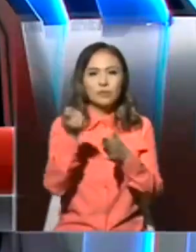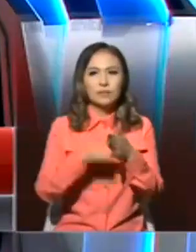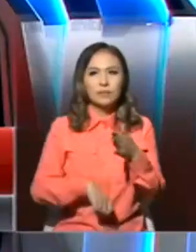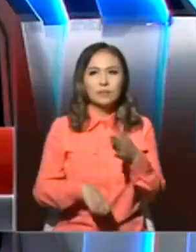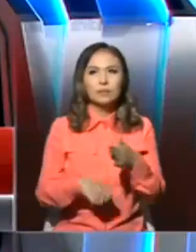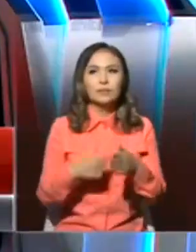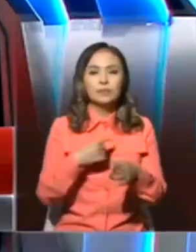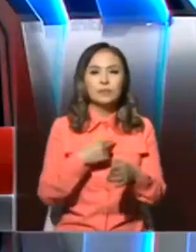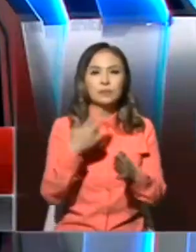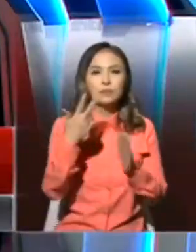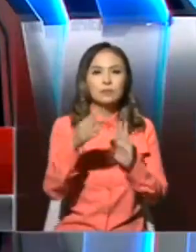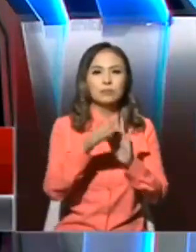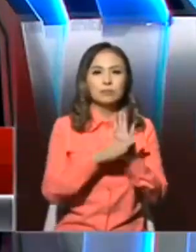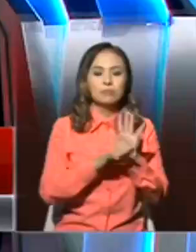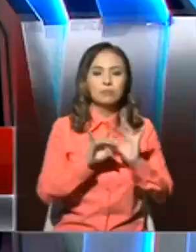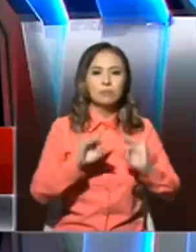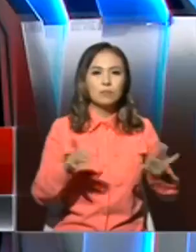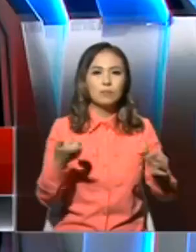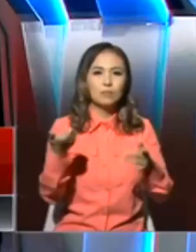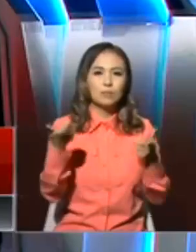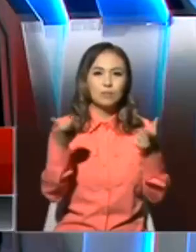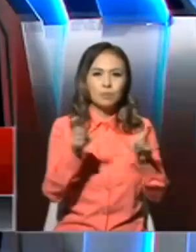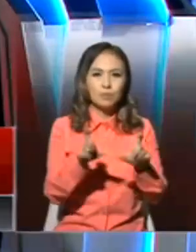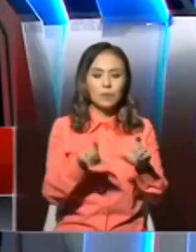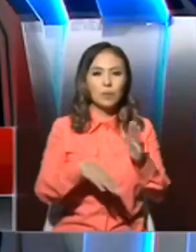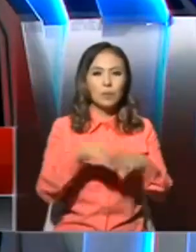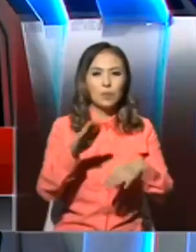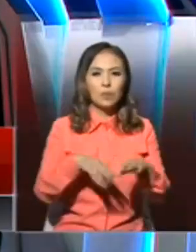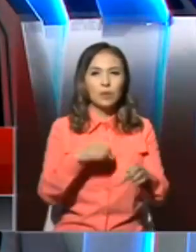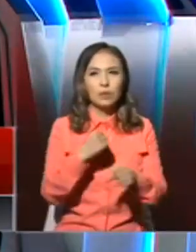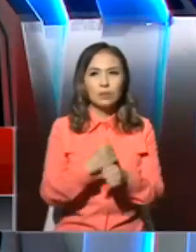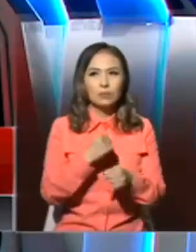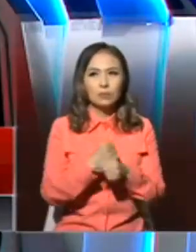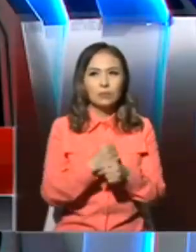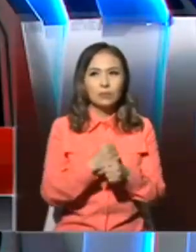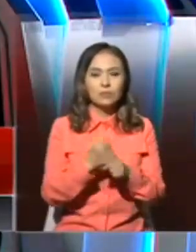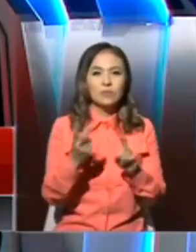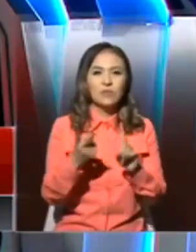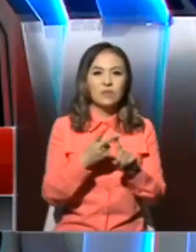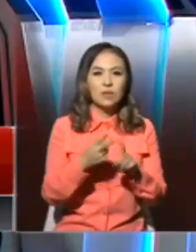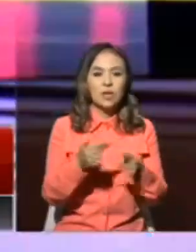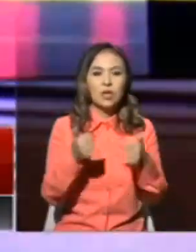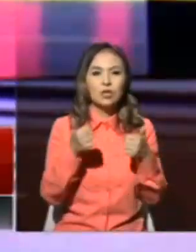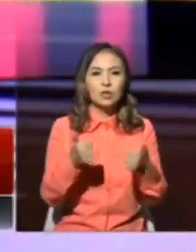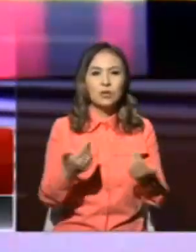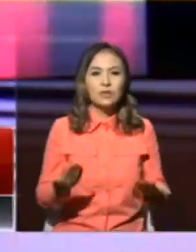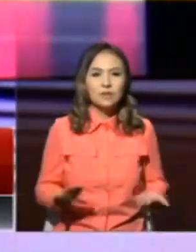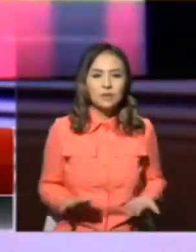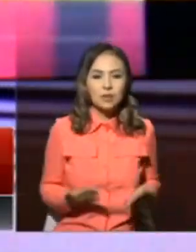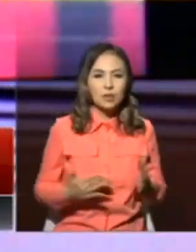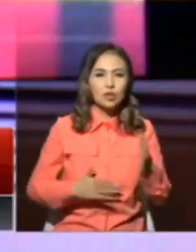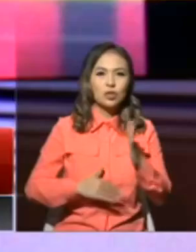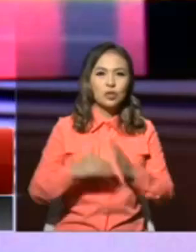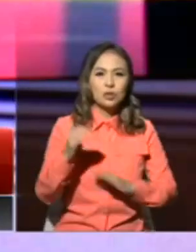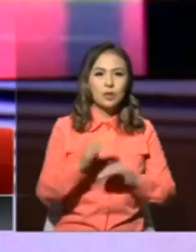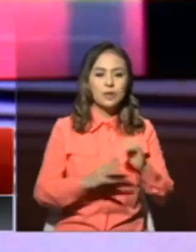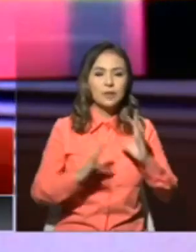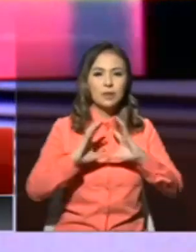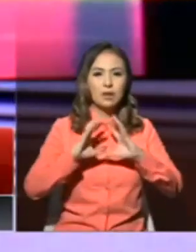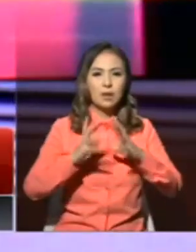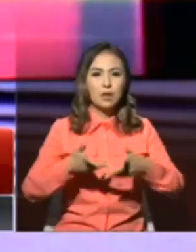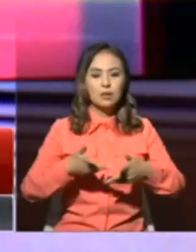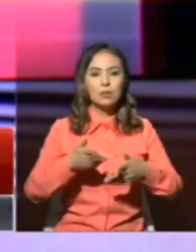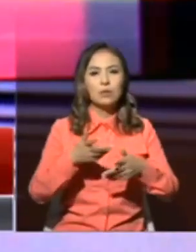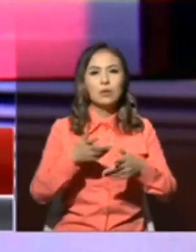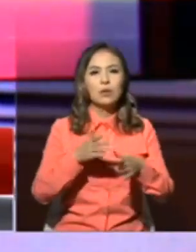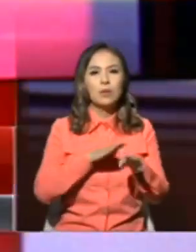нәрсе айттым. Біріншісі бұғаттау қолдан келгенше, екіншісі жақсы осы тәжірибені, халықаралық тәжірибені